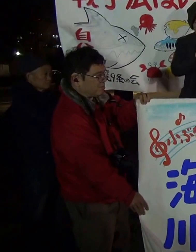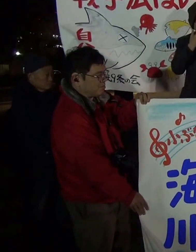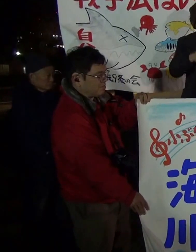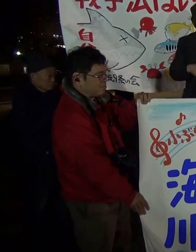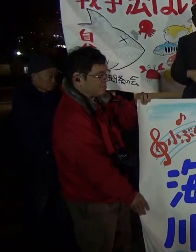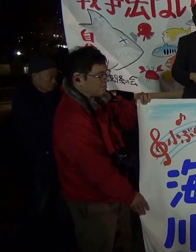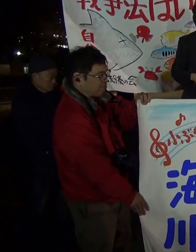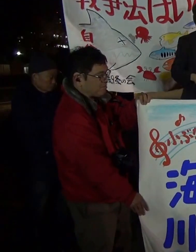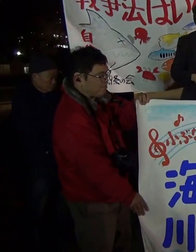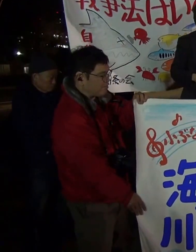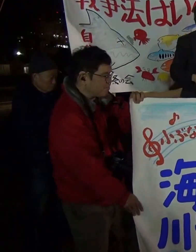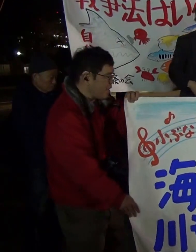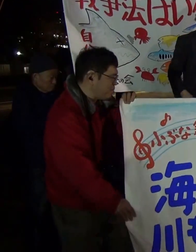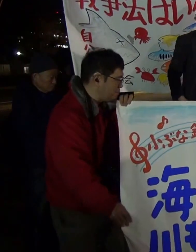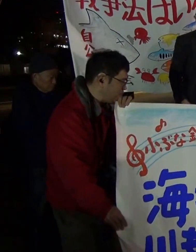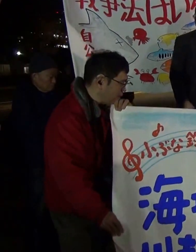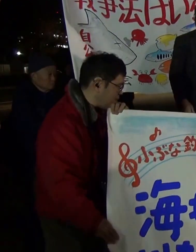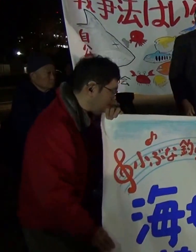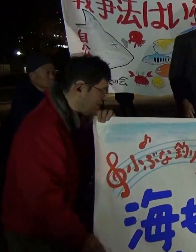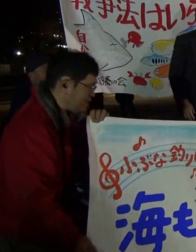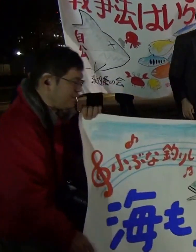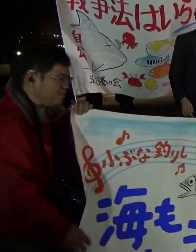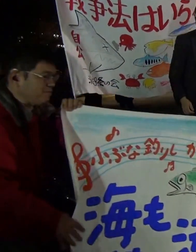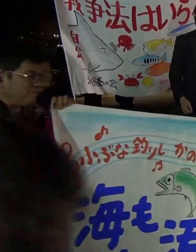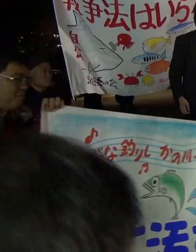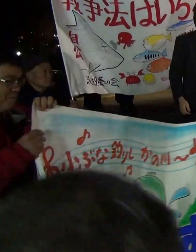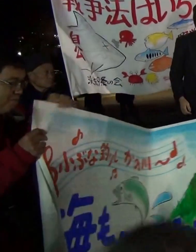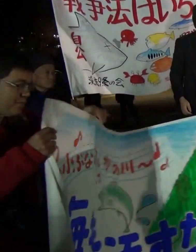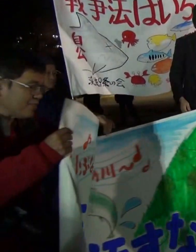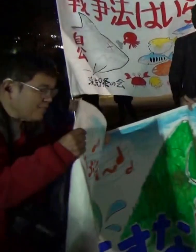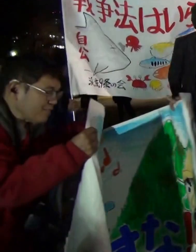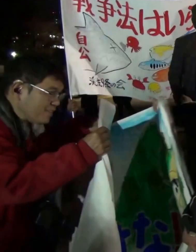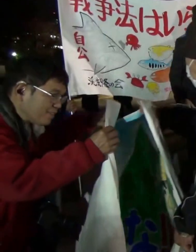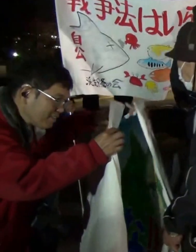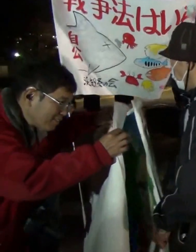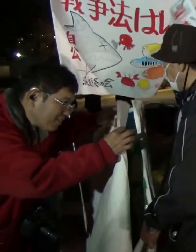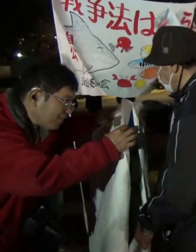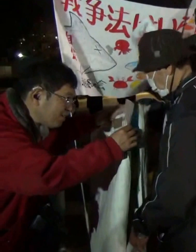ではでは時間がギリギリになってしまいました。力さんお願いします。